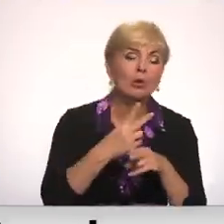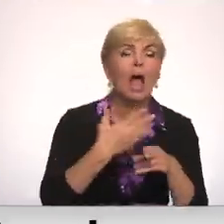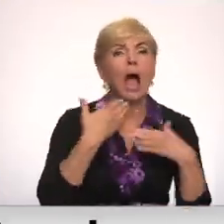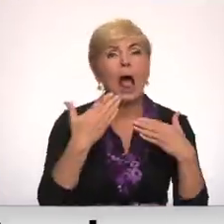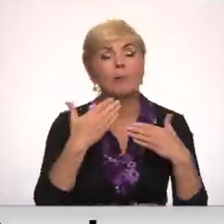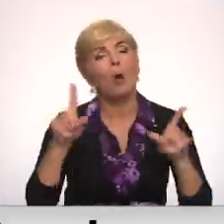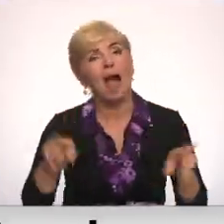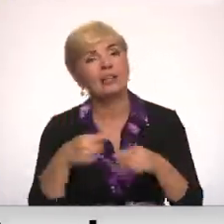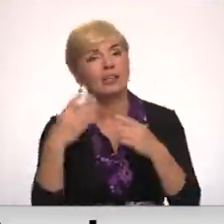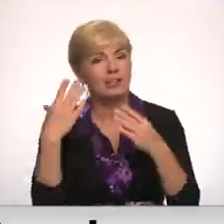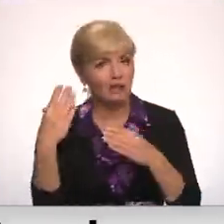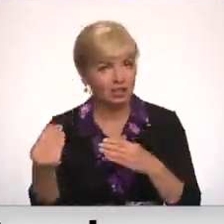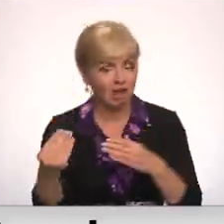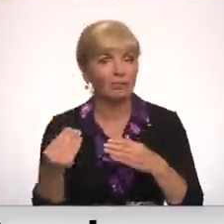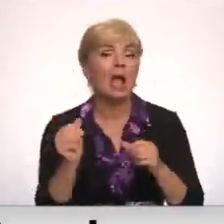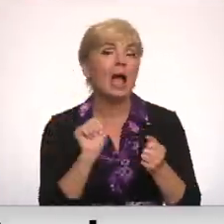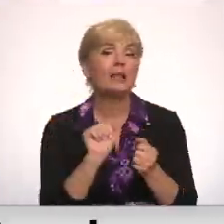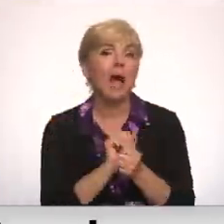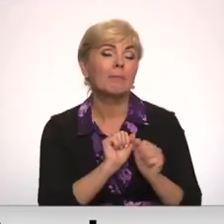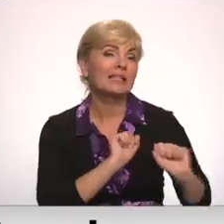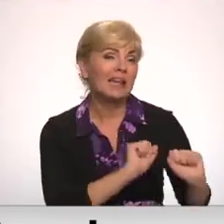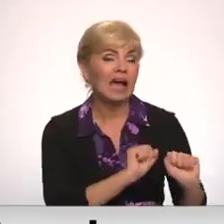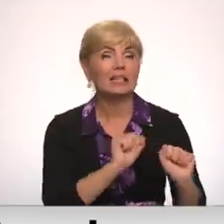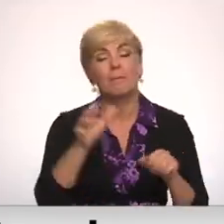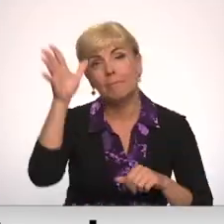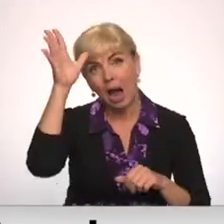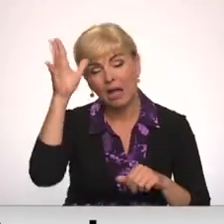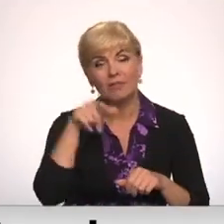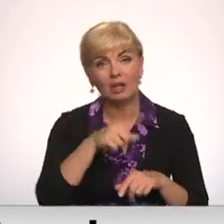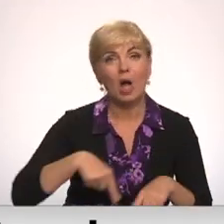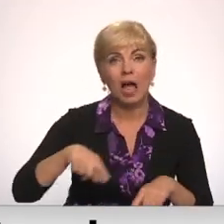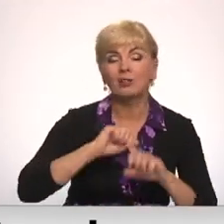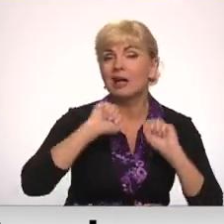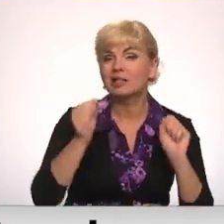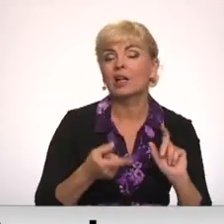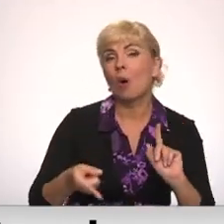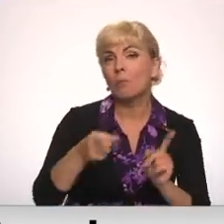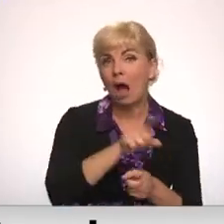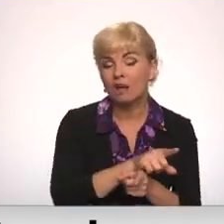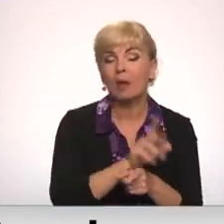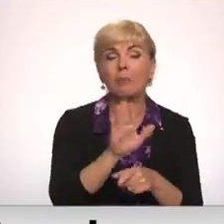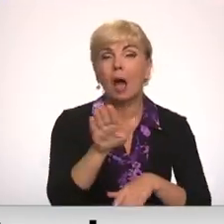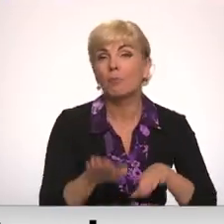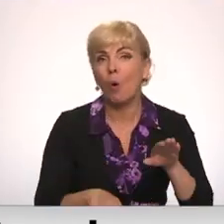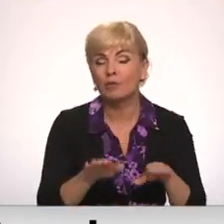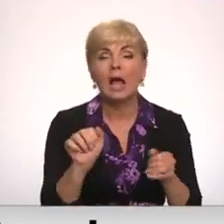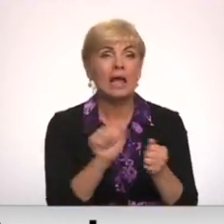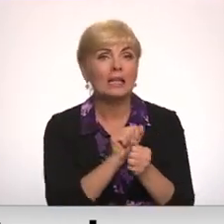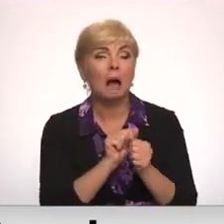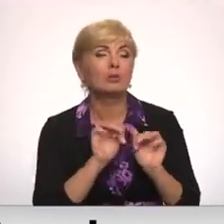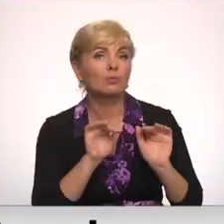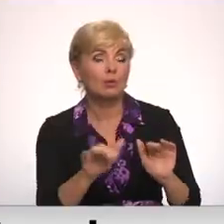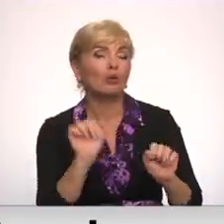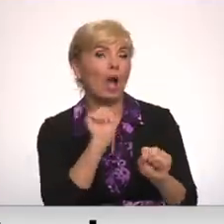tās viņa dabiskās funkcijas ir. Dabas aizsardzības pārvaldē atzīst. Ezers strauji pārveidojas par purvu. Dabas procesus